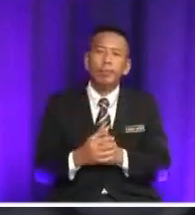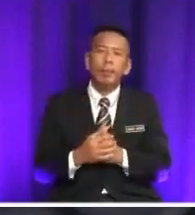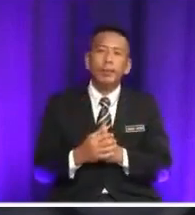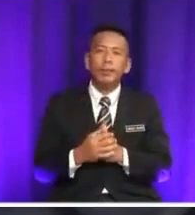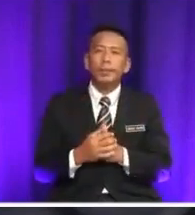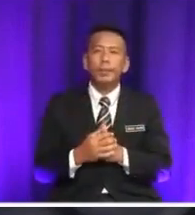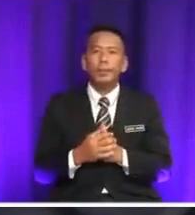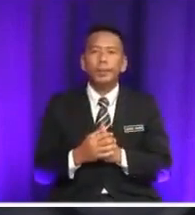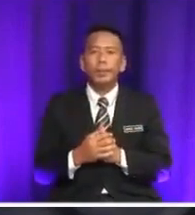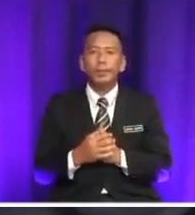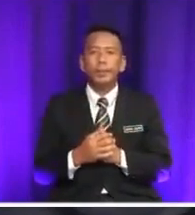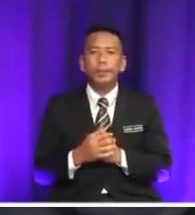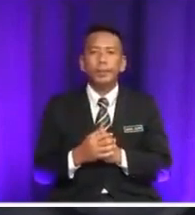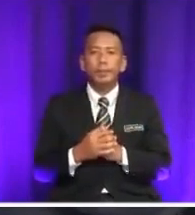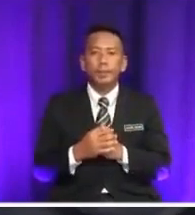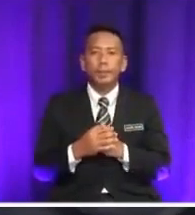oke